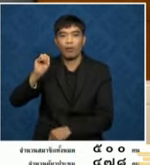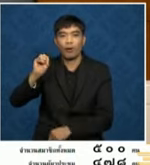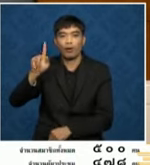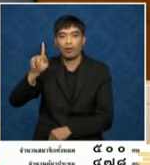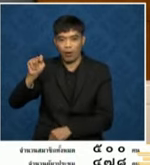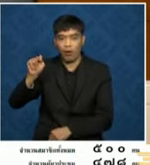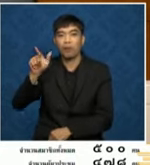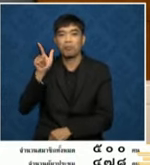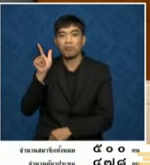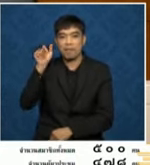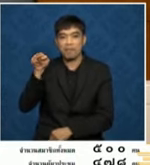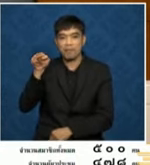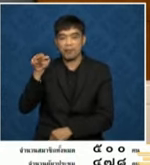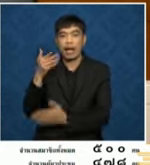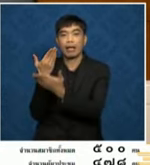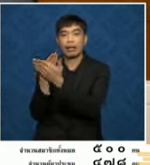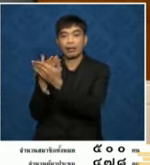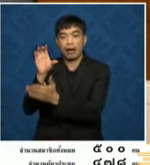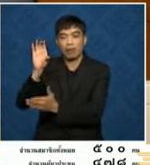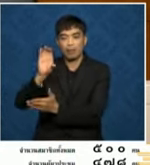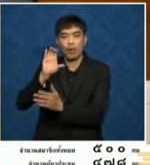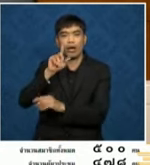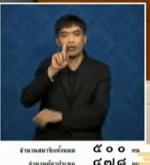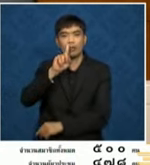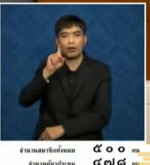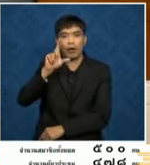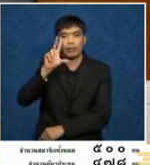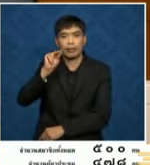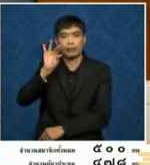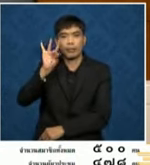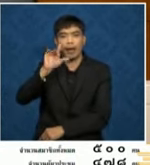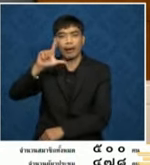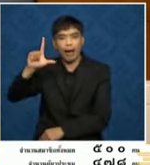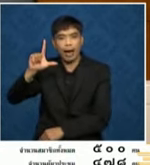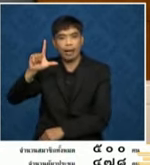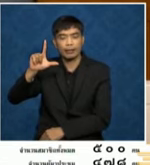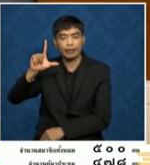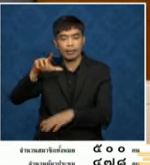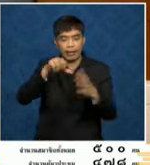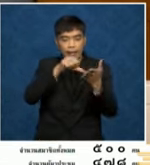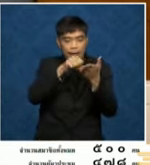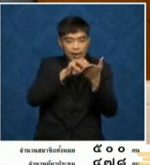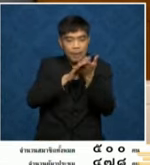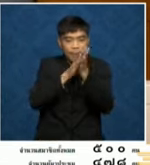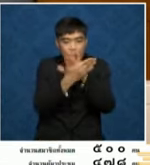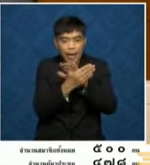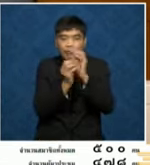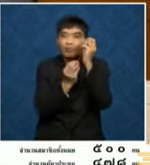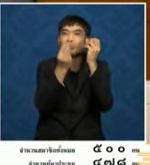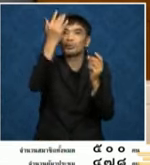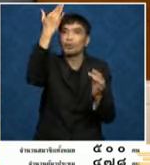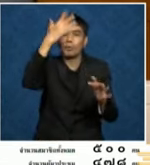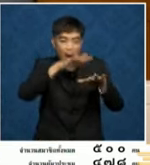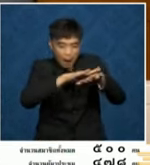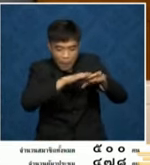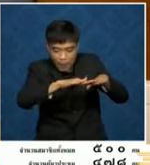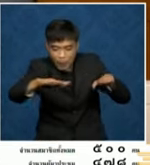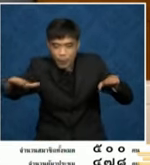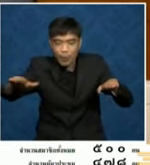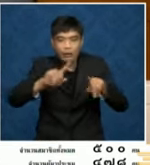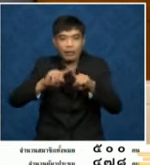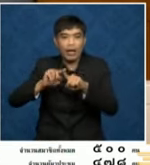ประมาณที่มีการสอบถามว่า138ล้านบาทเนี่ยในเรื่องของการปรับภูมิทัศน์ทำเนียบเนี่ยนะครับถ้าให้ชี้แจงตามข้อเท็